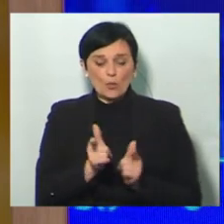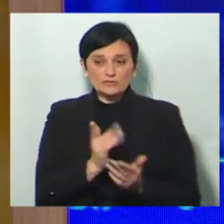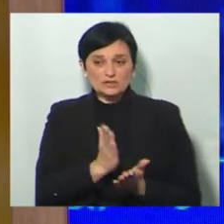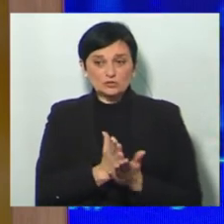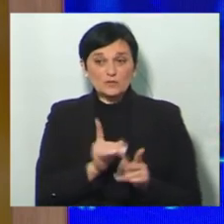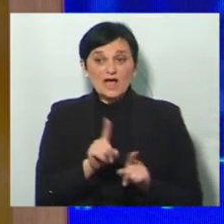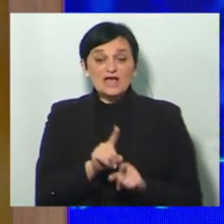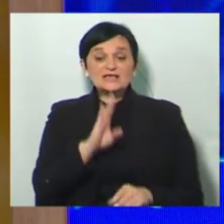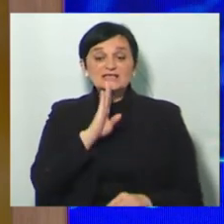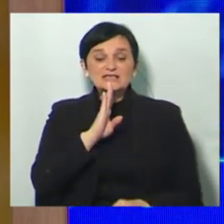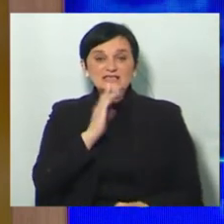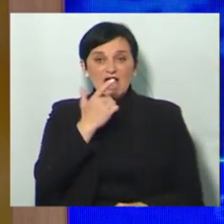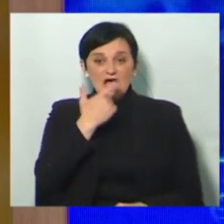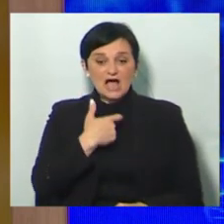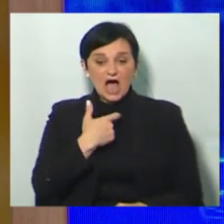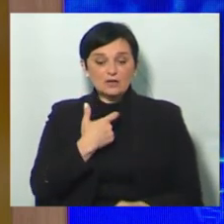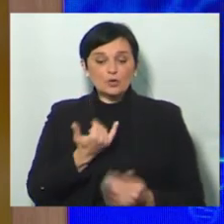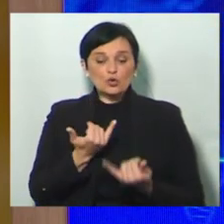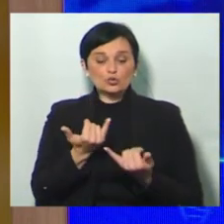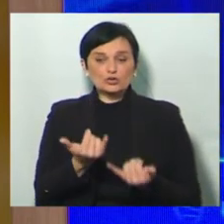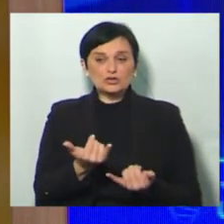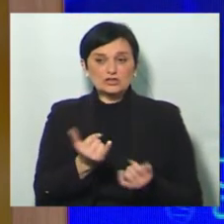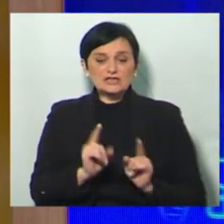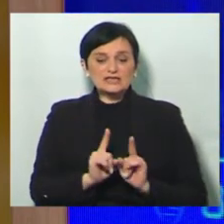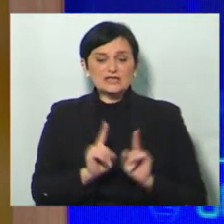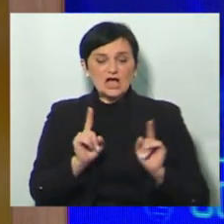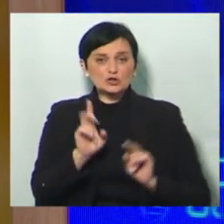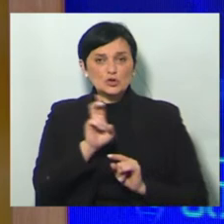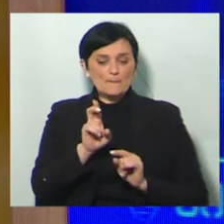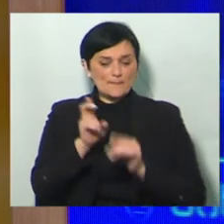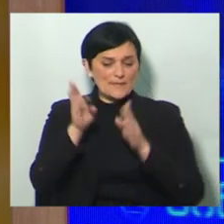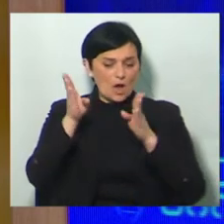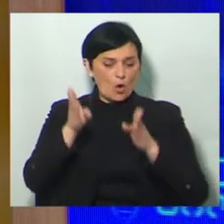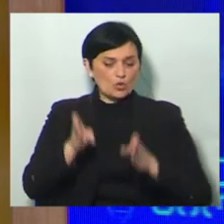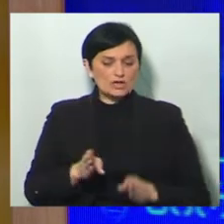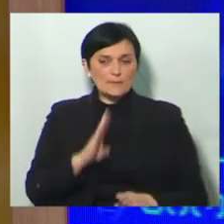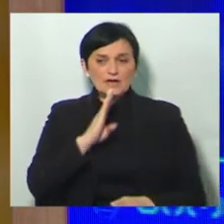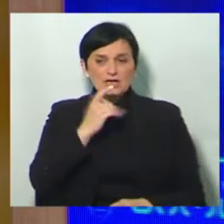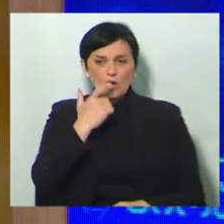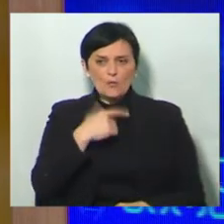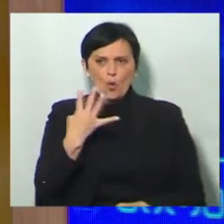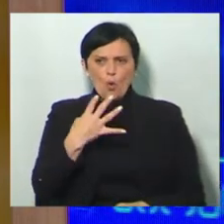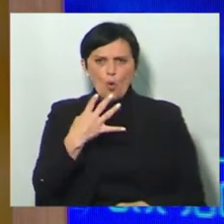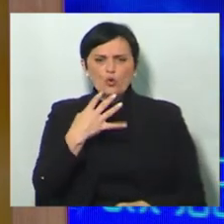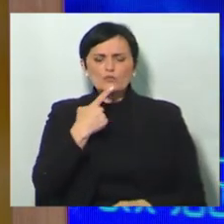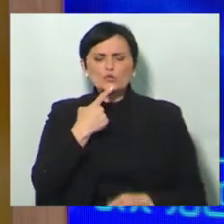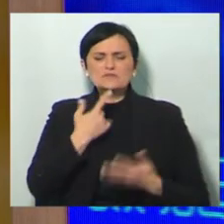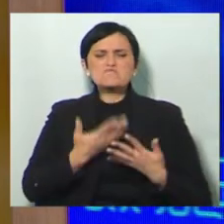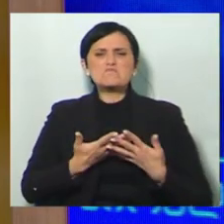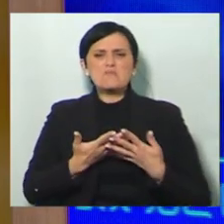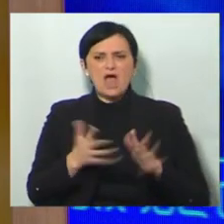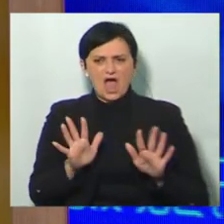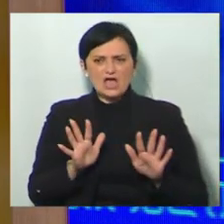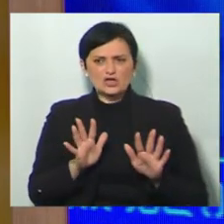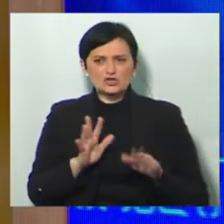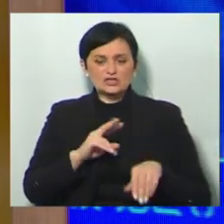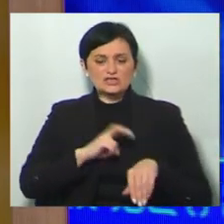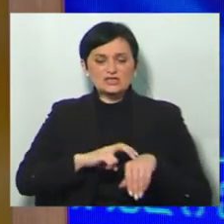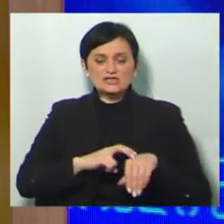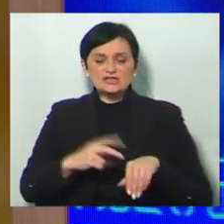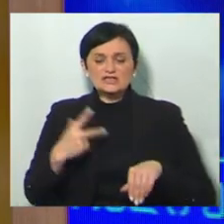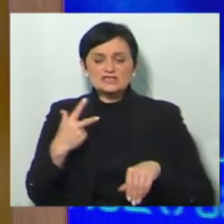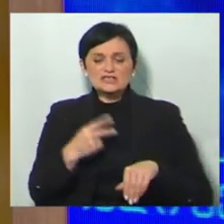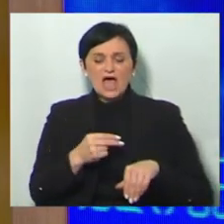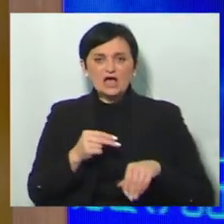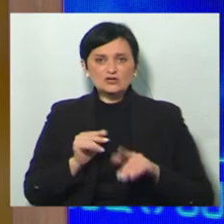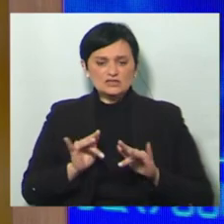სწორედ ასეთ ქალბატონს ეძღვნება, განსაკუთრებული ბიოგრაფიის ქალბატონს, რომელმაც 40 წელზე მეტი სწორედ საექთნო